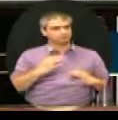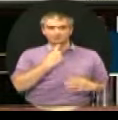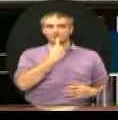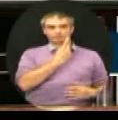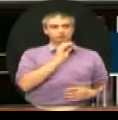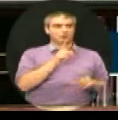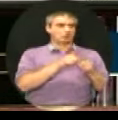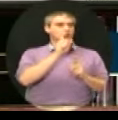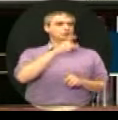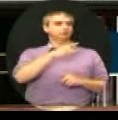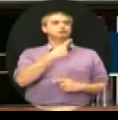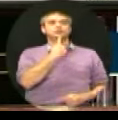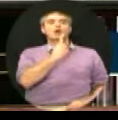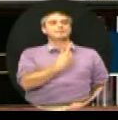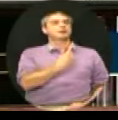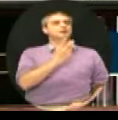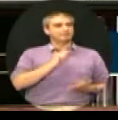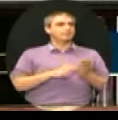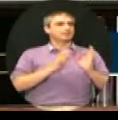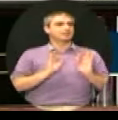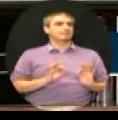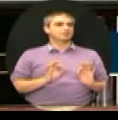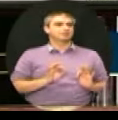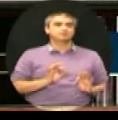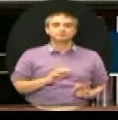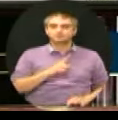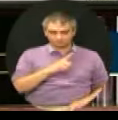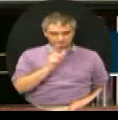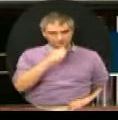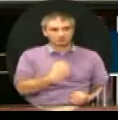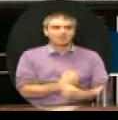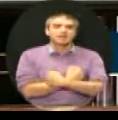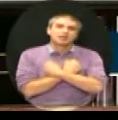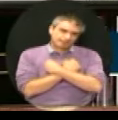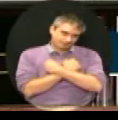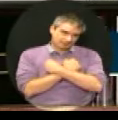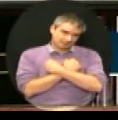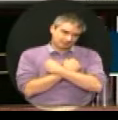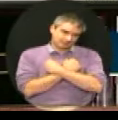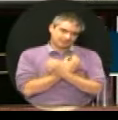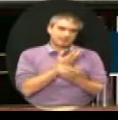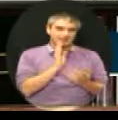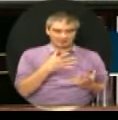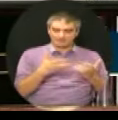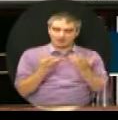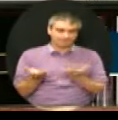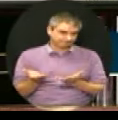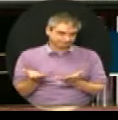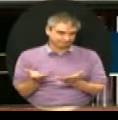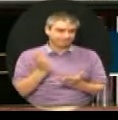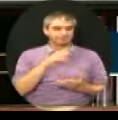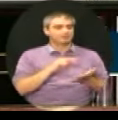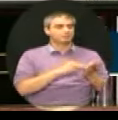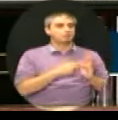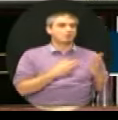הביטוי של אותו איש שאומר וגם מתכוון. האיש למעשה חיבק בדברים שלו, גם את העם, גם